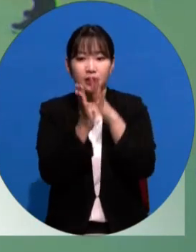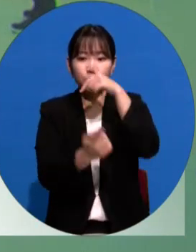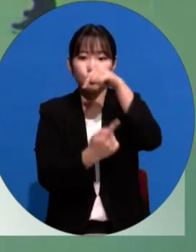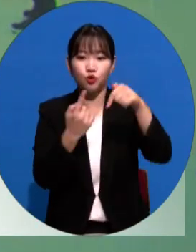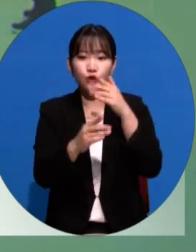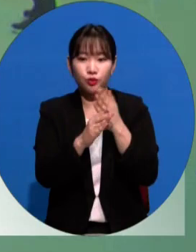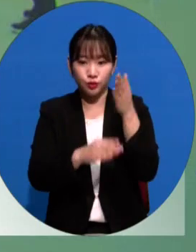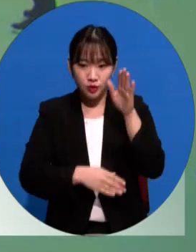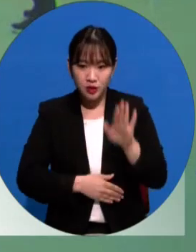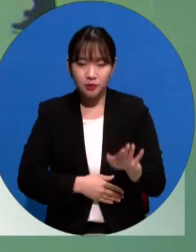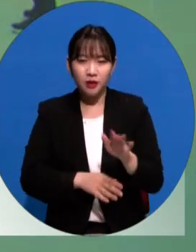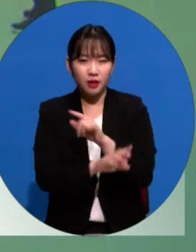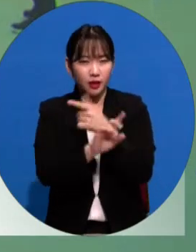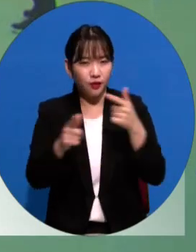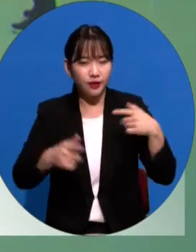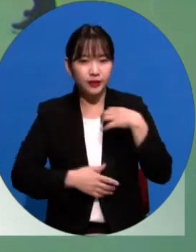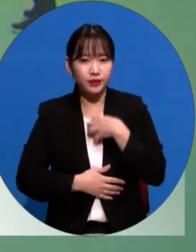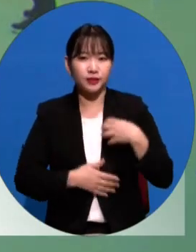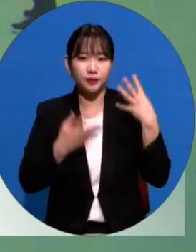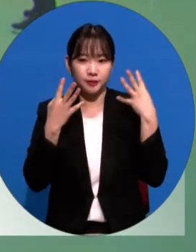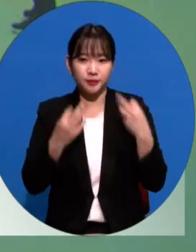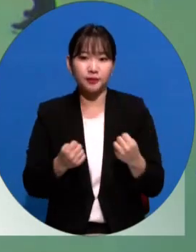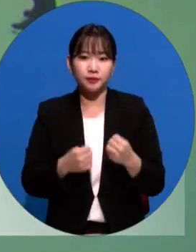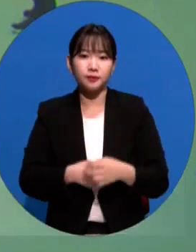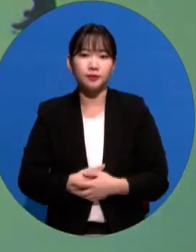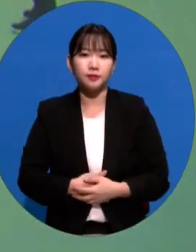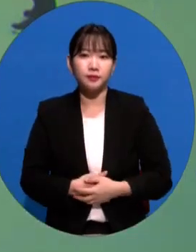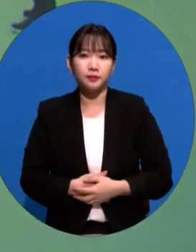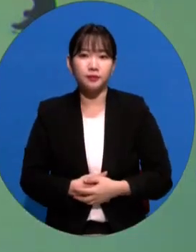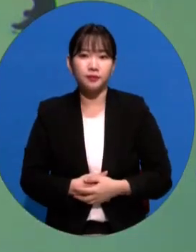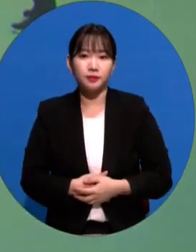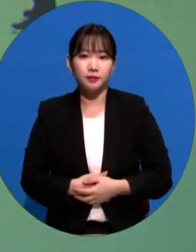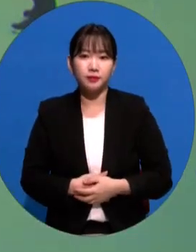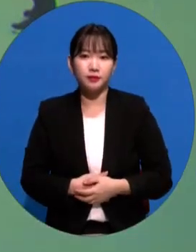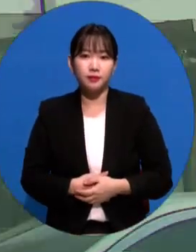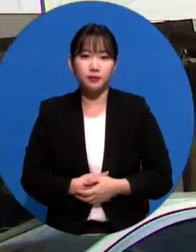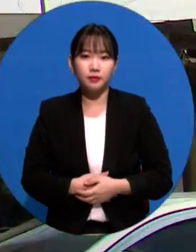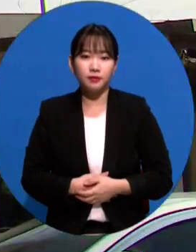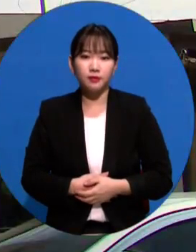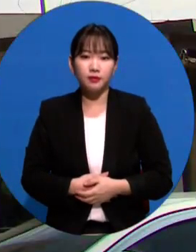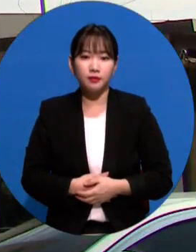운영하고 있지만 이래저래 걱정이 많습니다. 박종호 기자입니다.